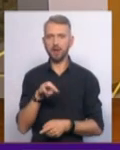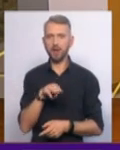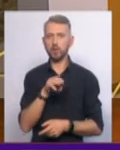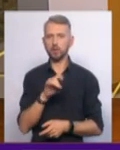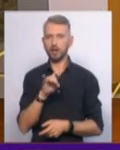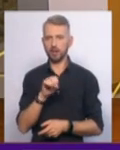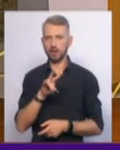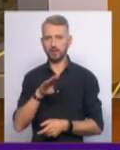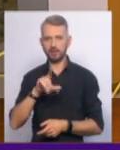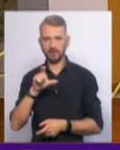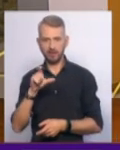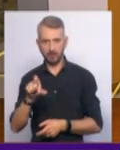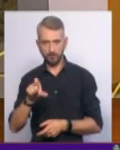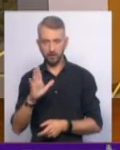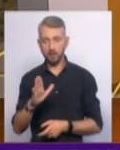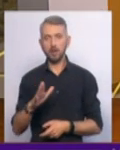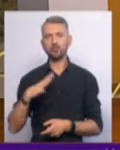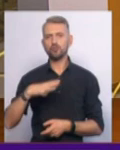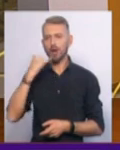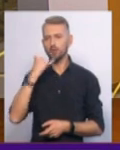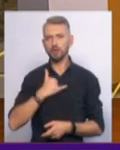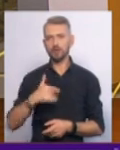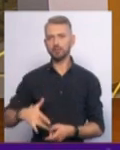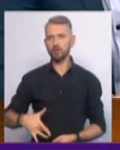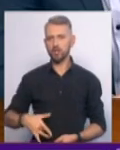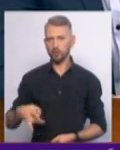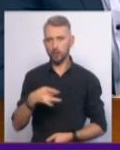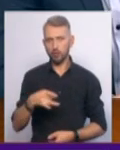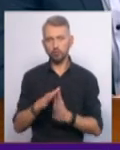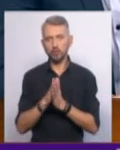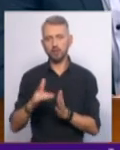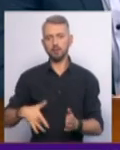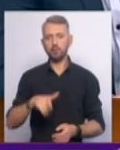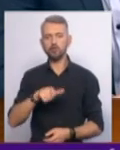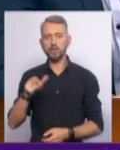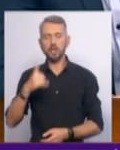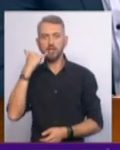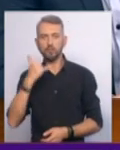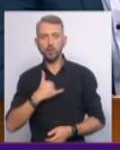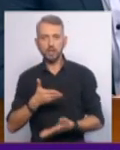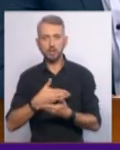І ми чекаємо дзвінків з Печерського району нашої столиці. Будь ласка, печеряни, долучайтеся.